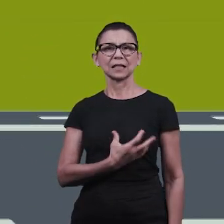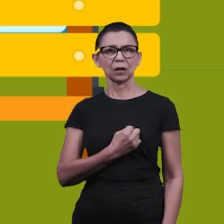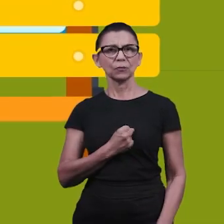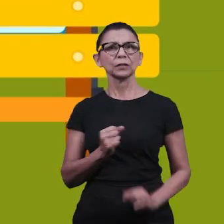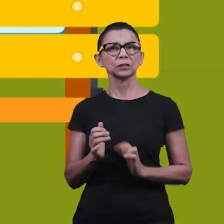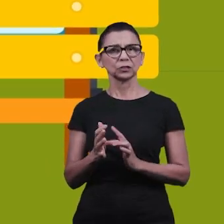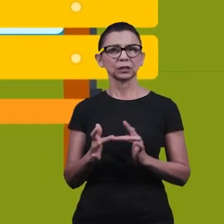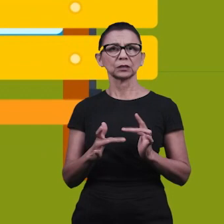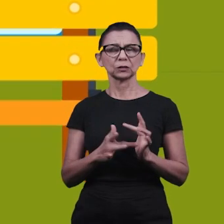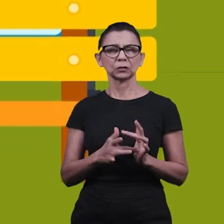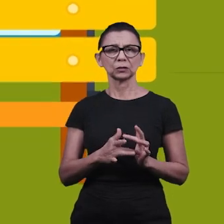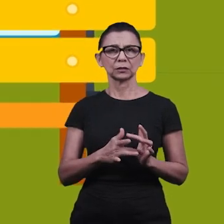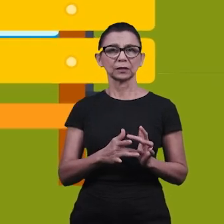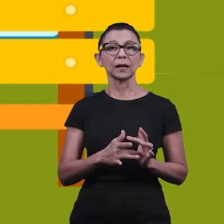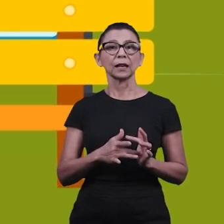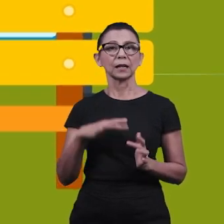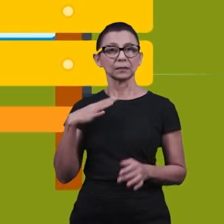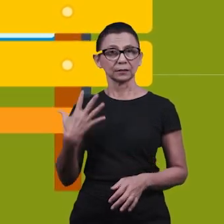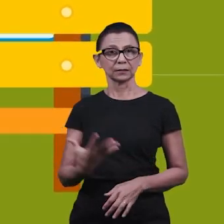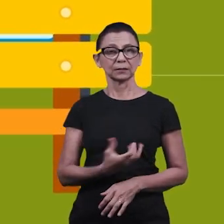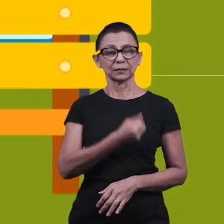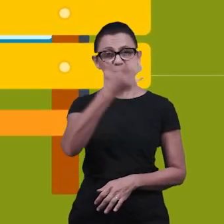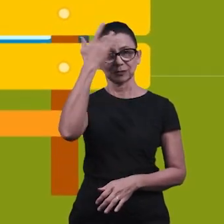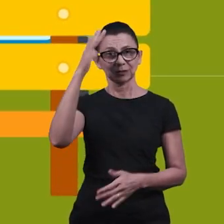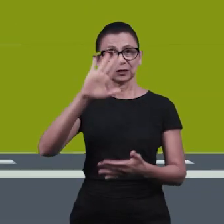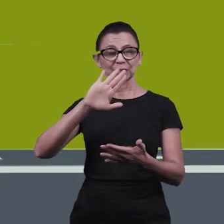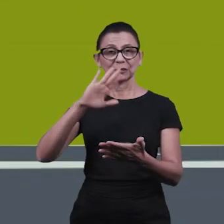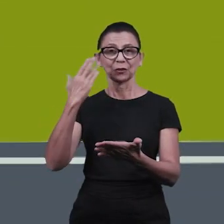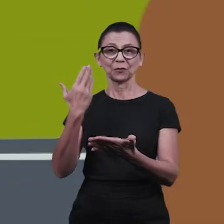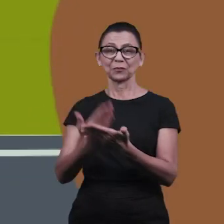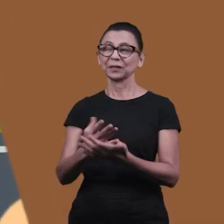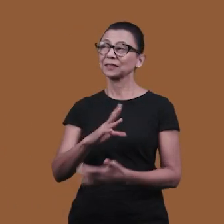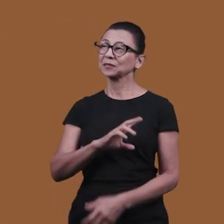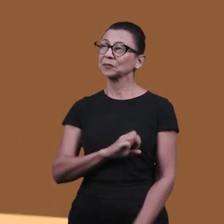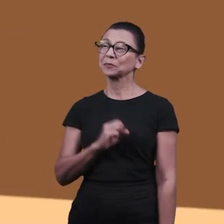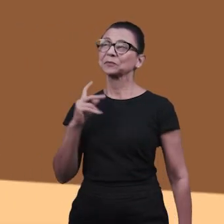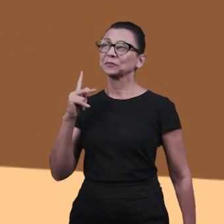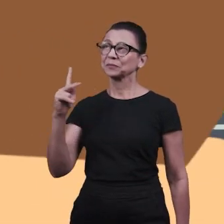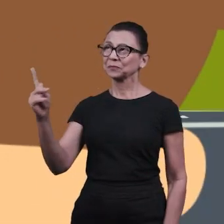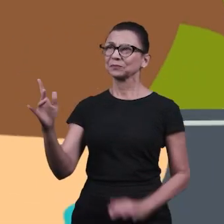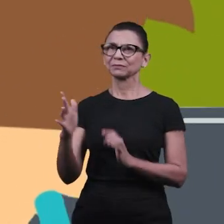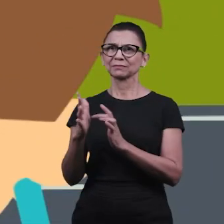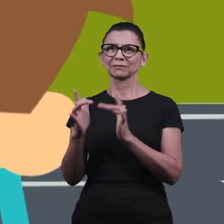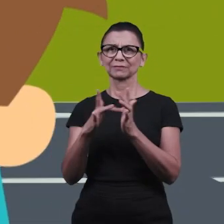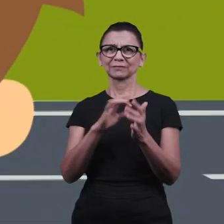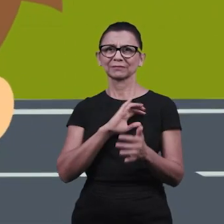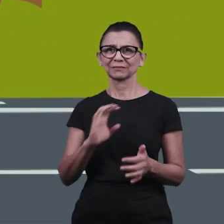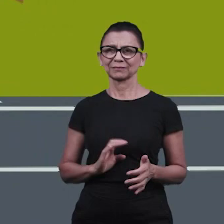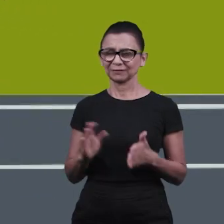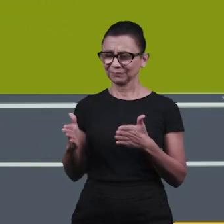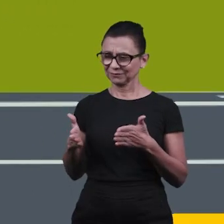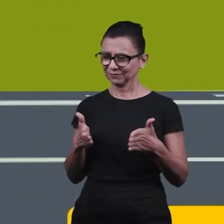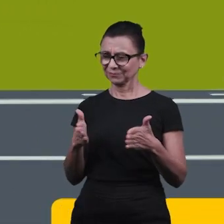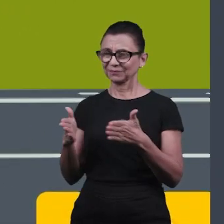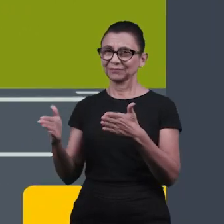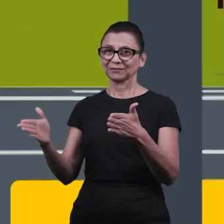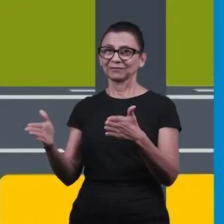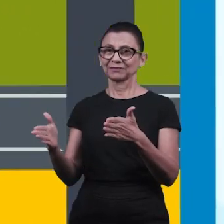que confia em seu amor. Jesus Cristo é o caminho, Jesus Cristo